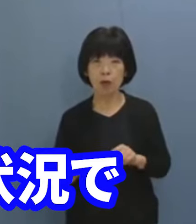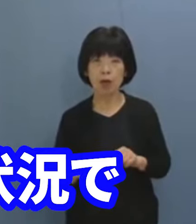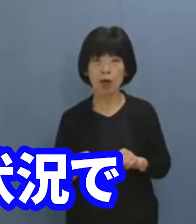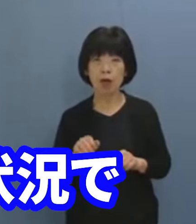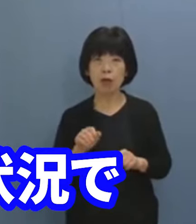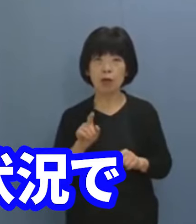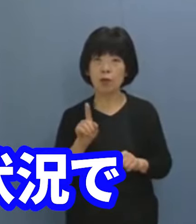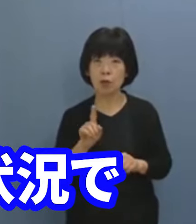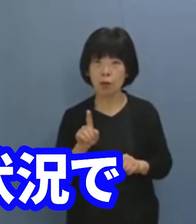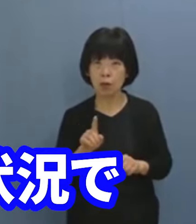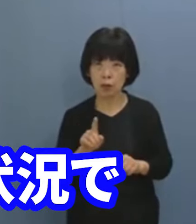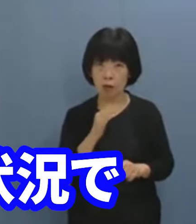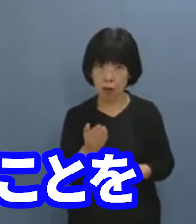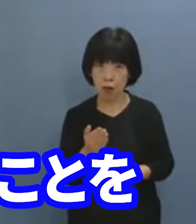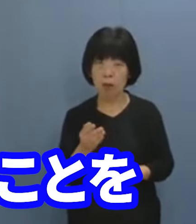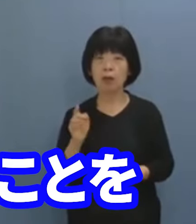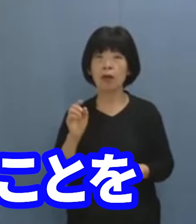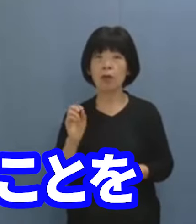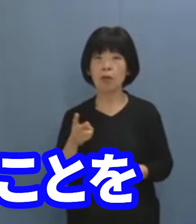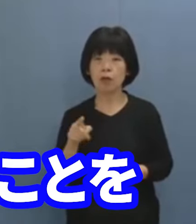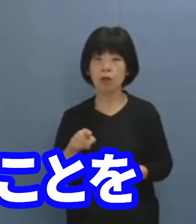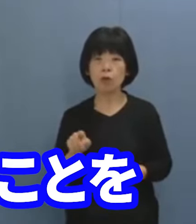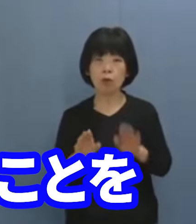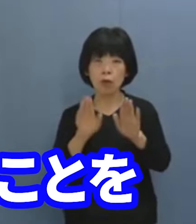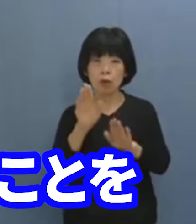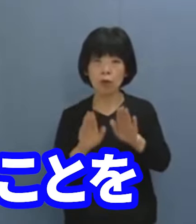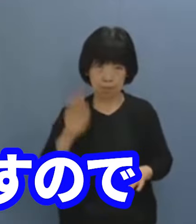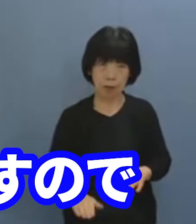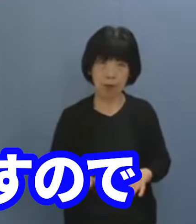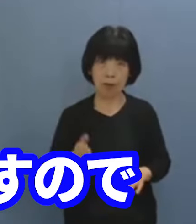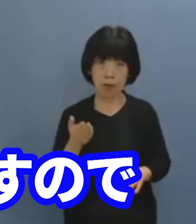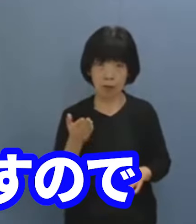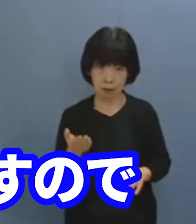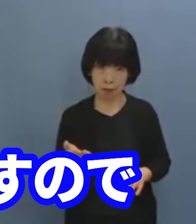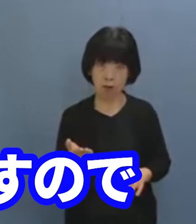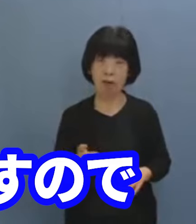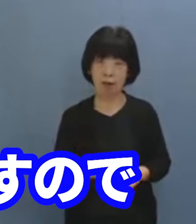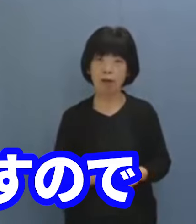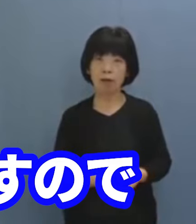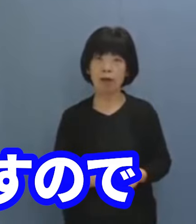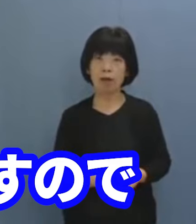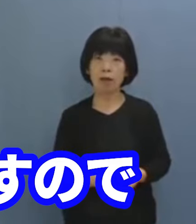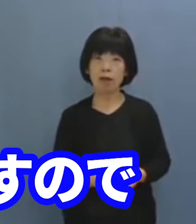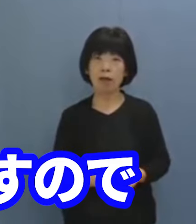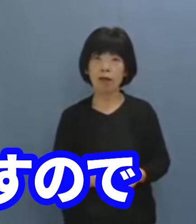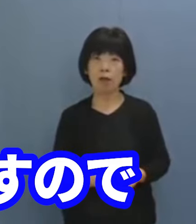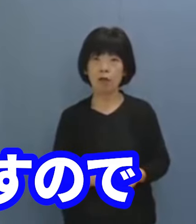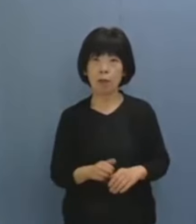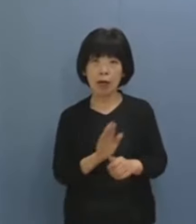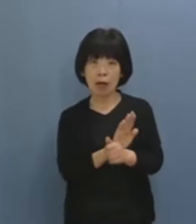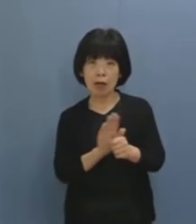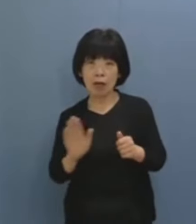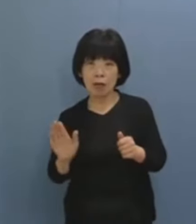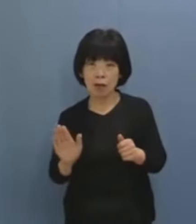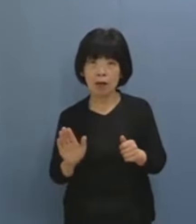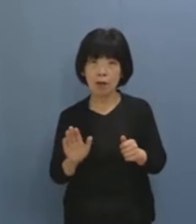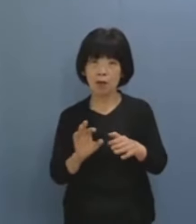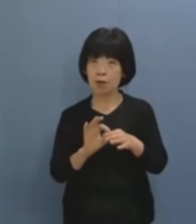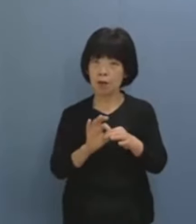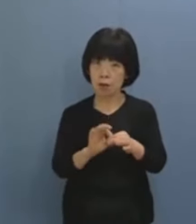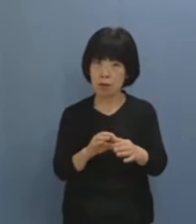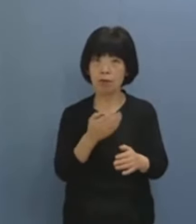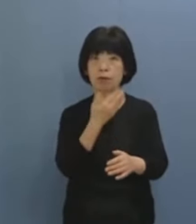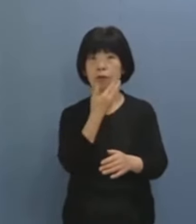にはどういう状況でこうその行為をしたのかということを伝えるっていうことが大事ですので、私はそ